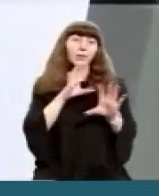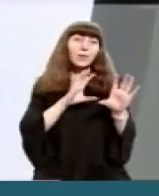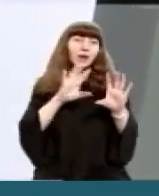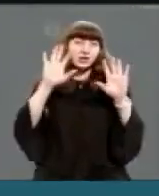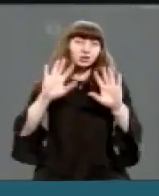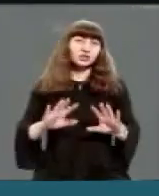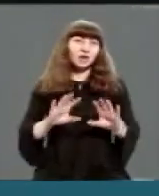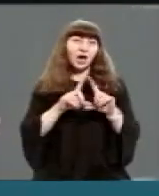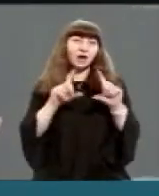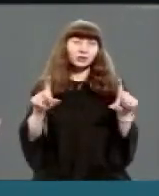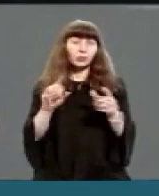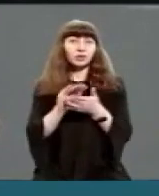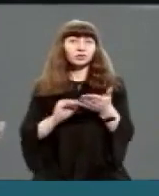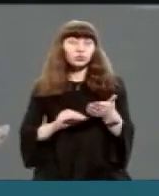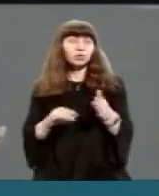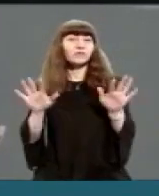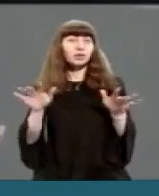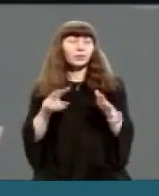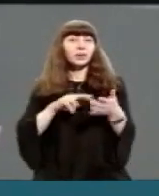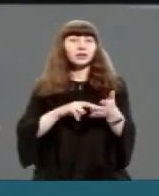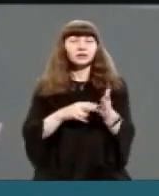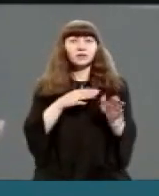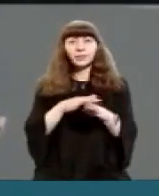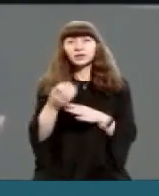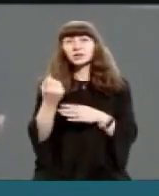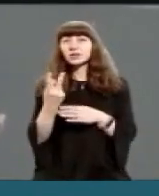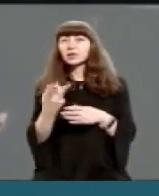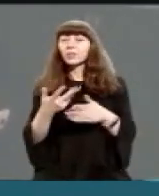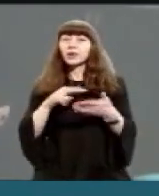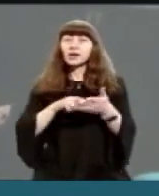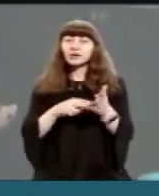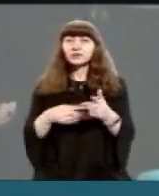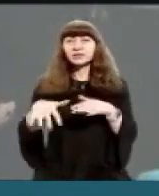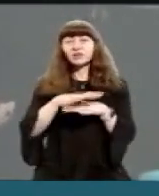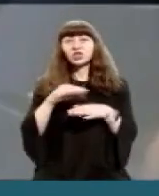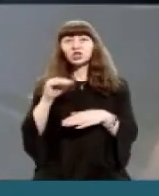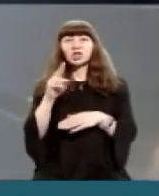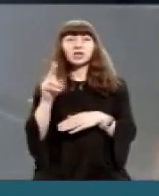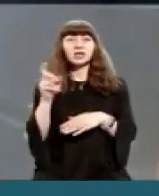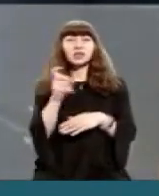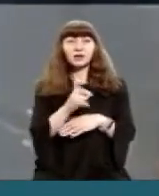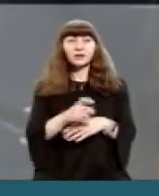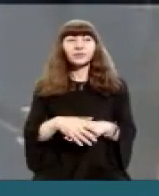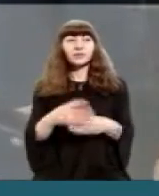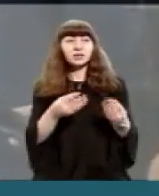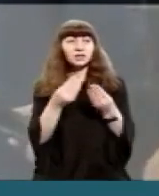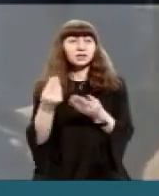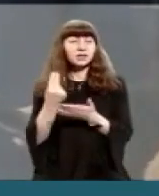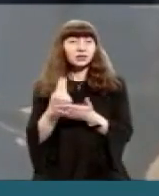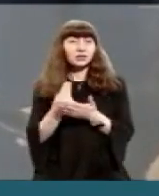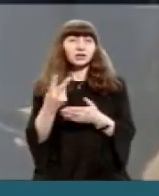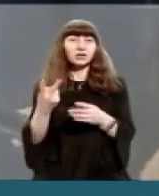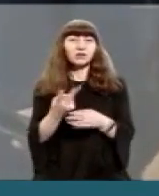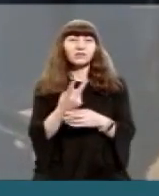зданий продолжатся. Также в Аркалыке планируется реализовать несколько проектов в сфере жилищно-коммунального хозяйства. Выделят средства и